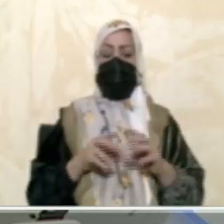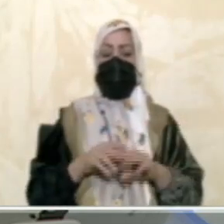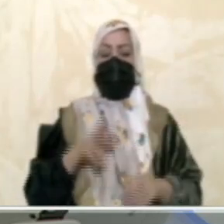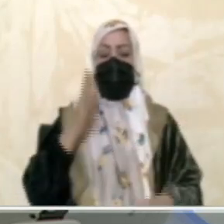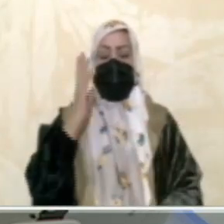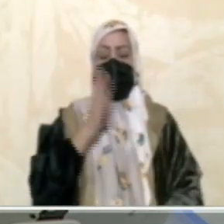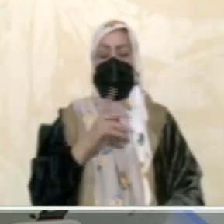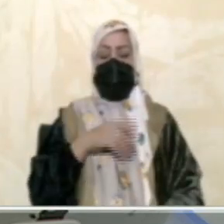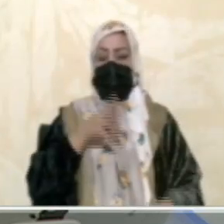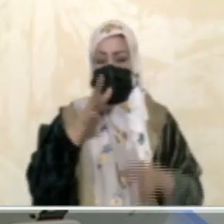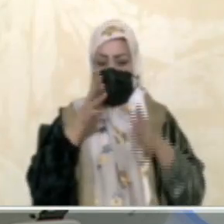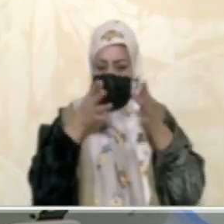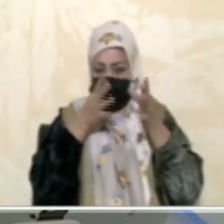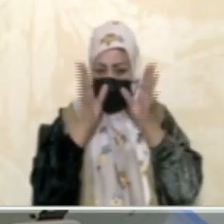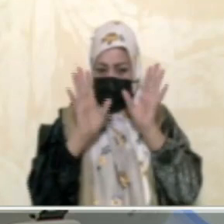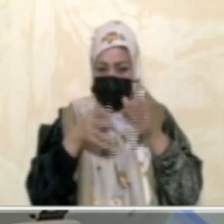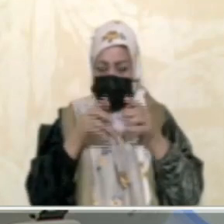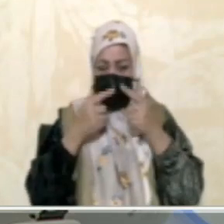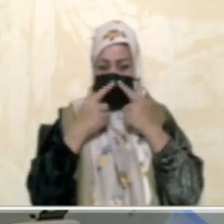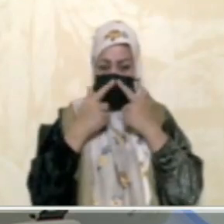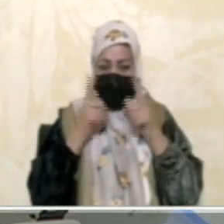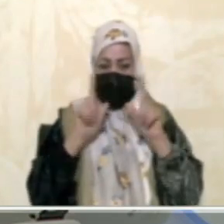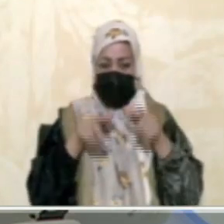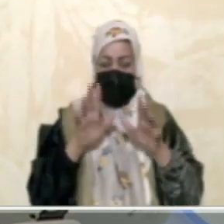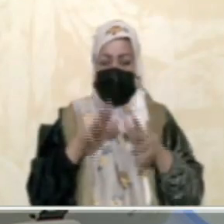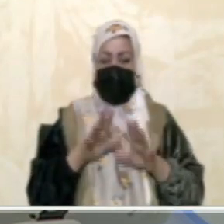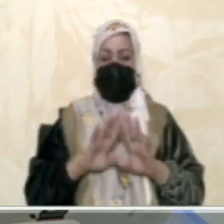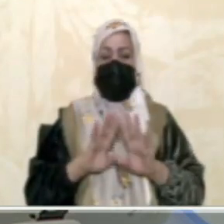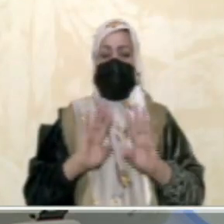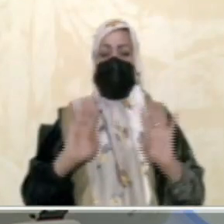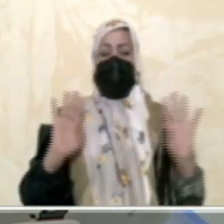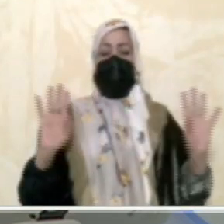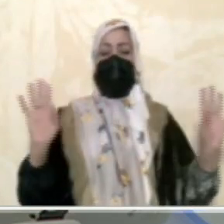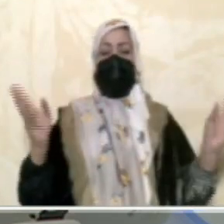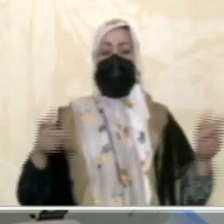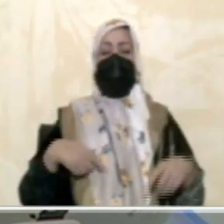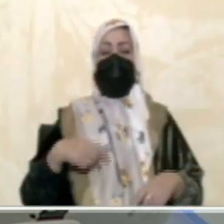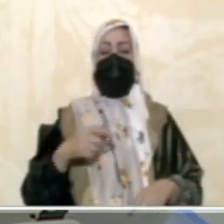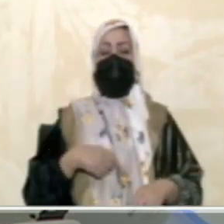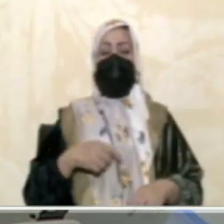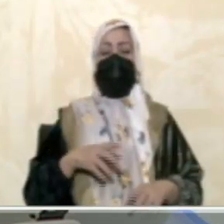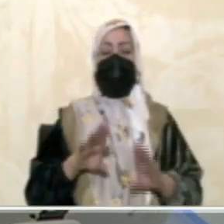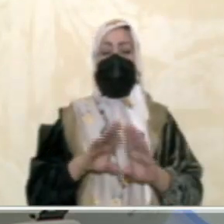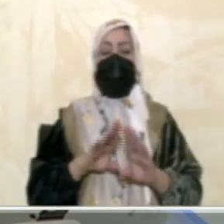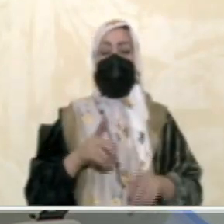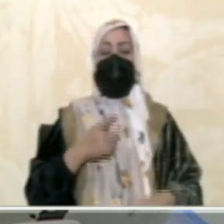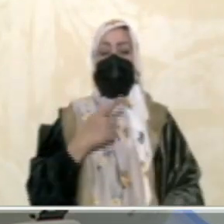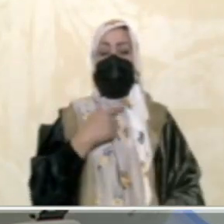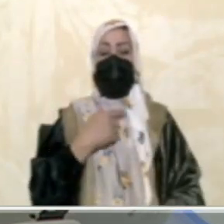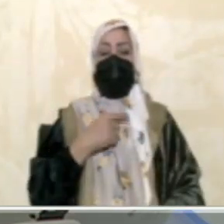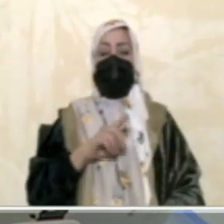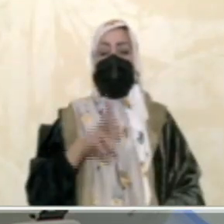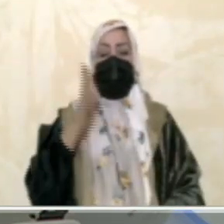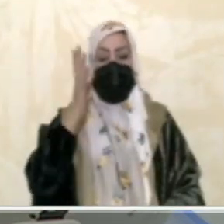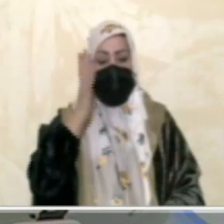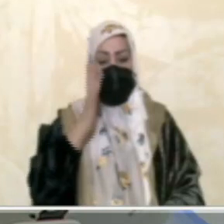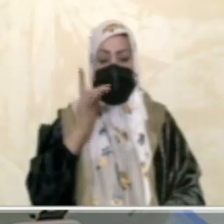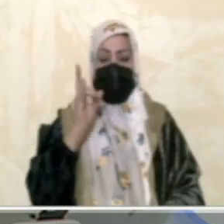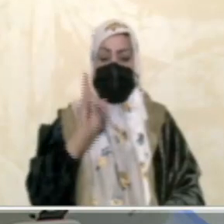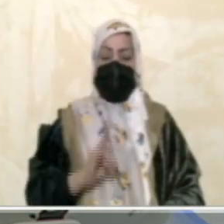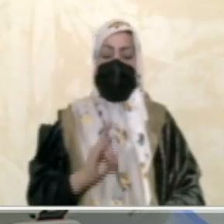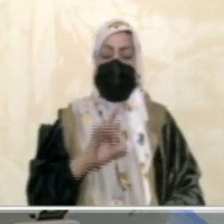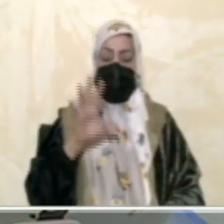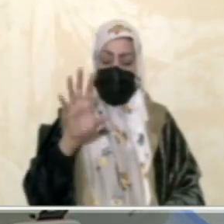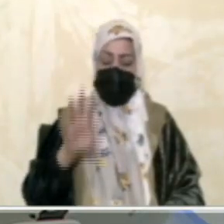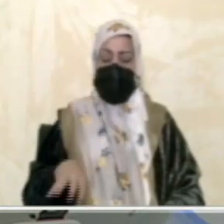استوسوا صفوفكم فان تسويه الصفوف من تمام الصلاه هذه نعم احاديث صحيحه ثابته